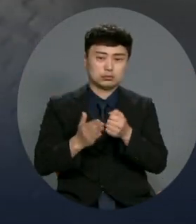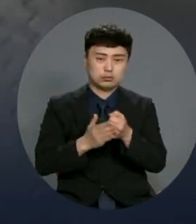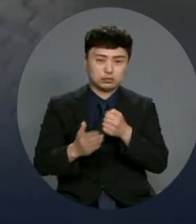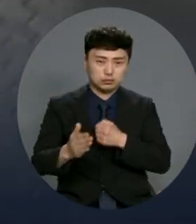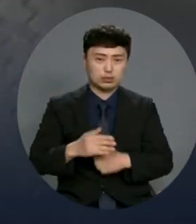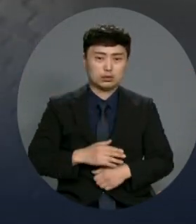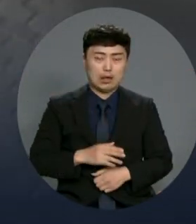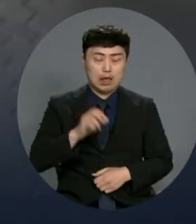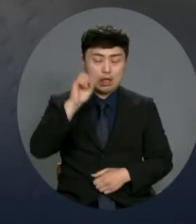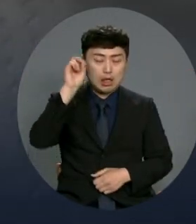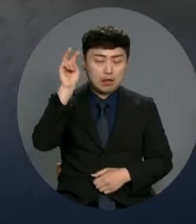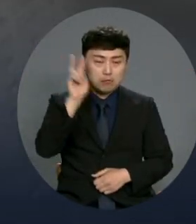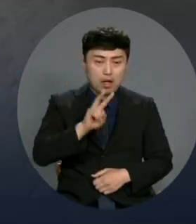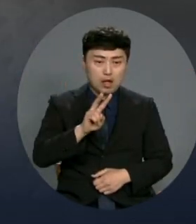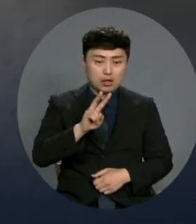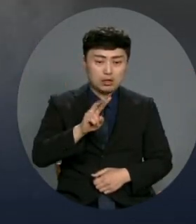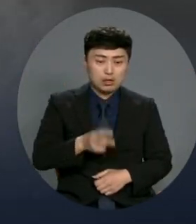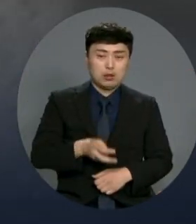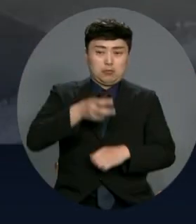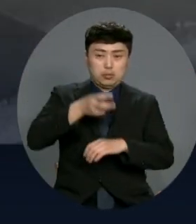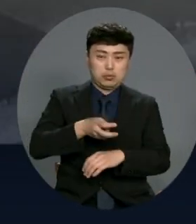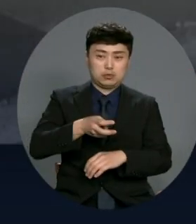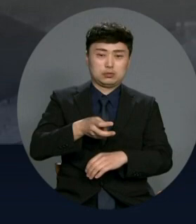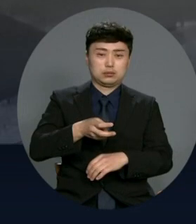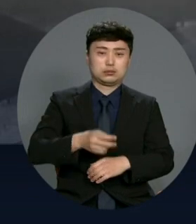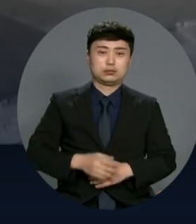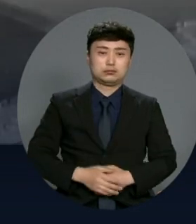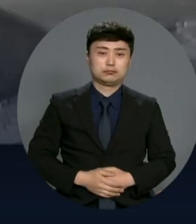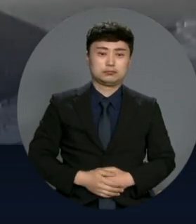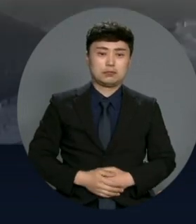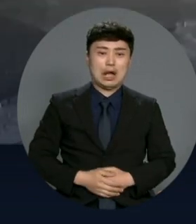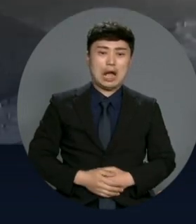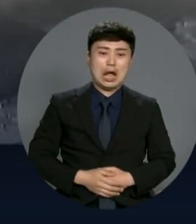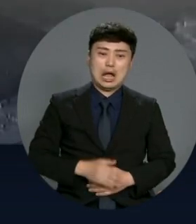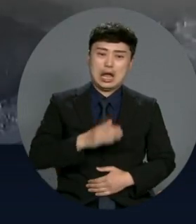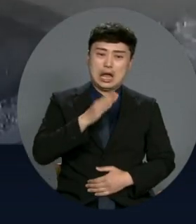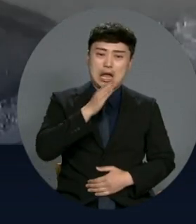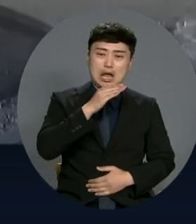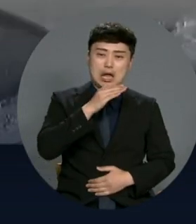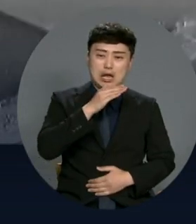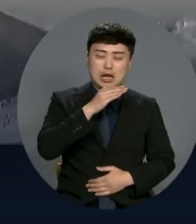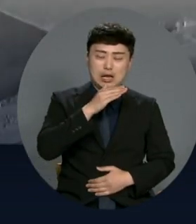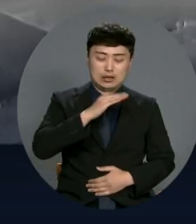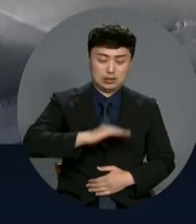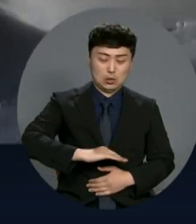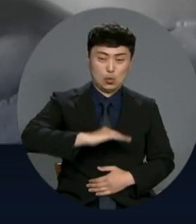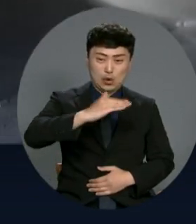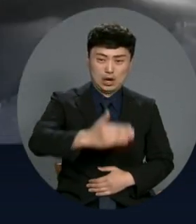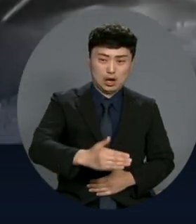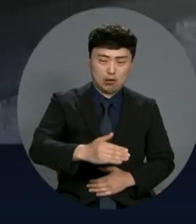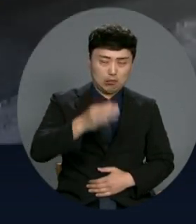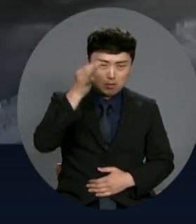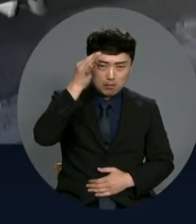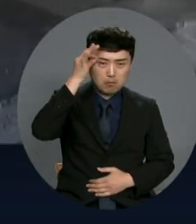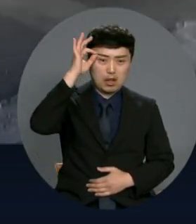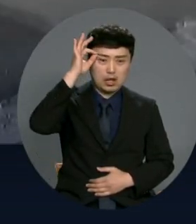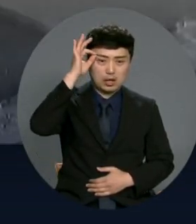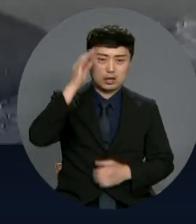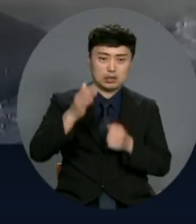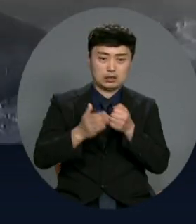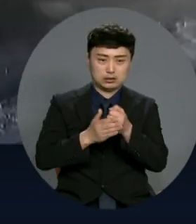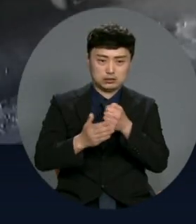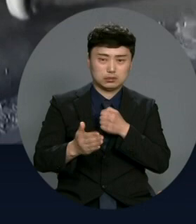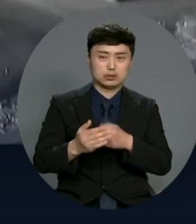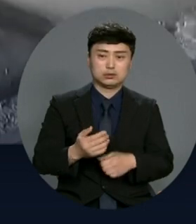보니까 그게 차가 갑자기 벌쩍 뛰더라고요. 그때 아하 맞다 과속방지턱이 있었다고 했었지